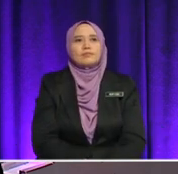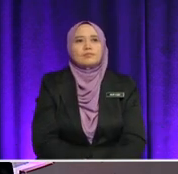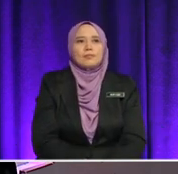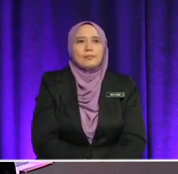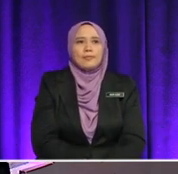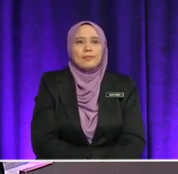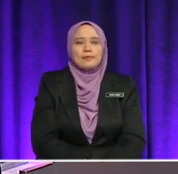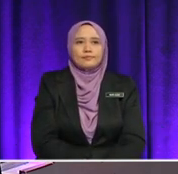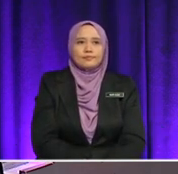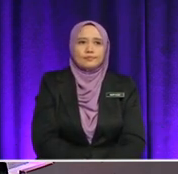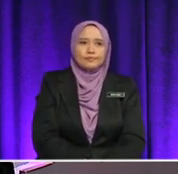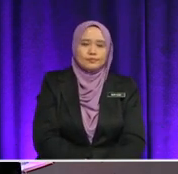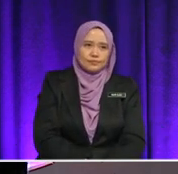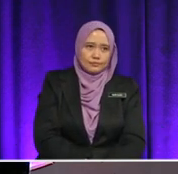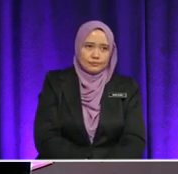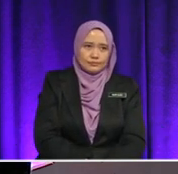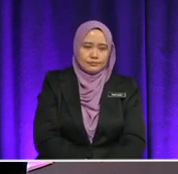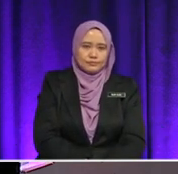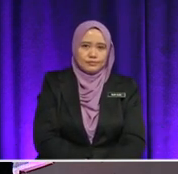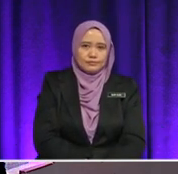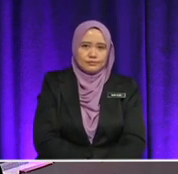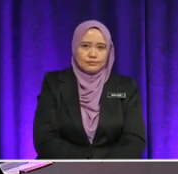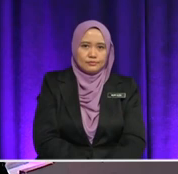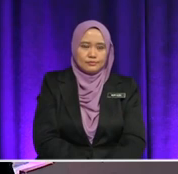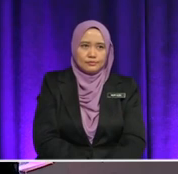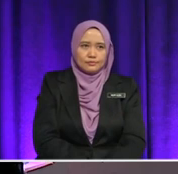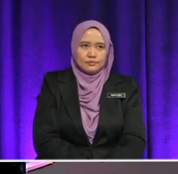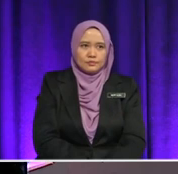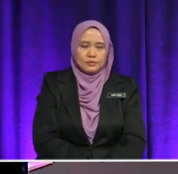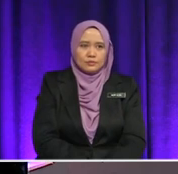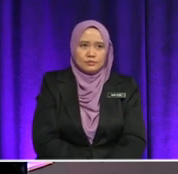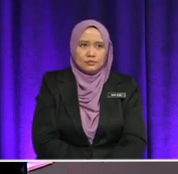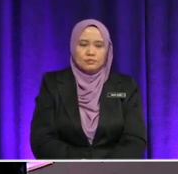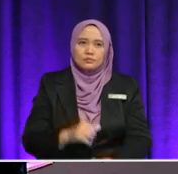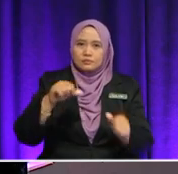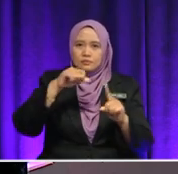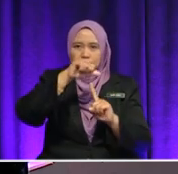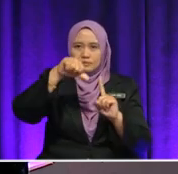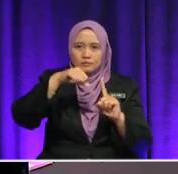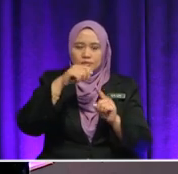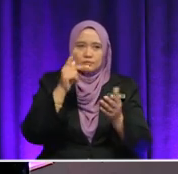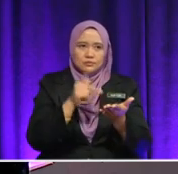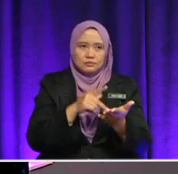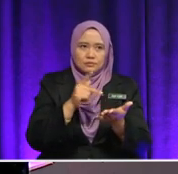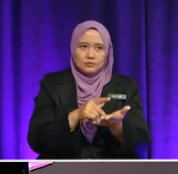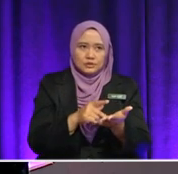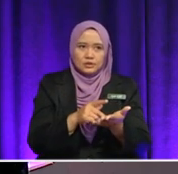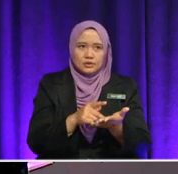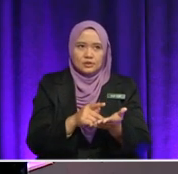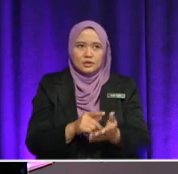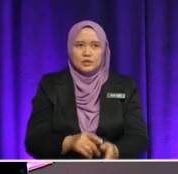dan melalui proses pengerjaan dan apabila tidak sah Kalau tidak ada langkah yang